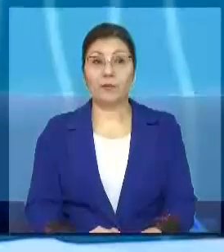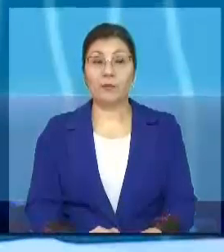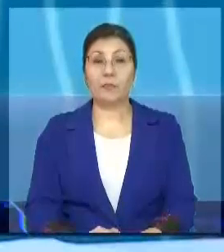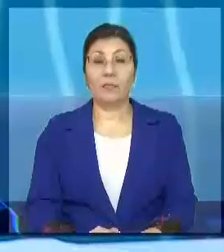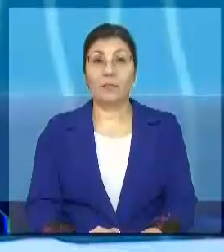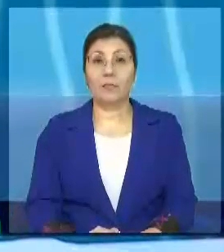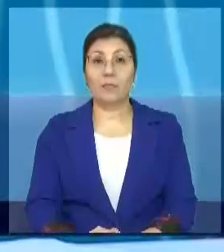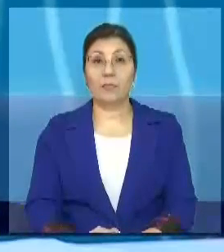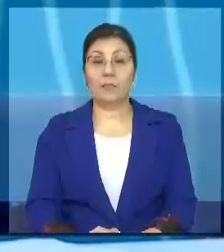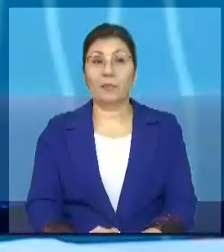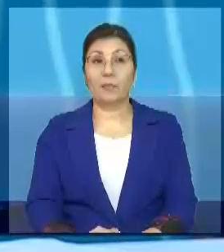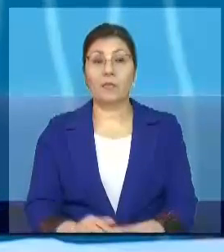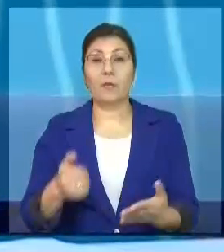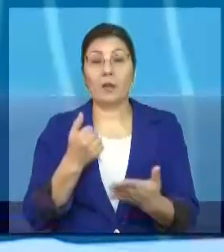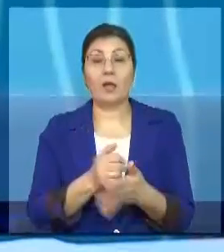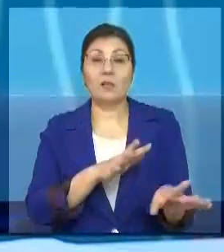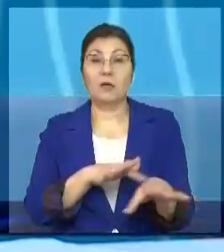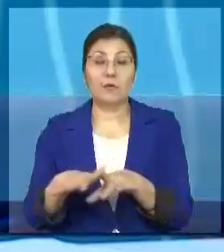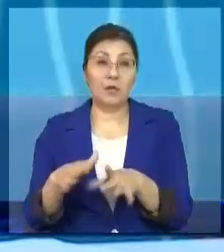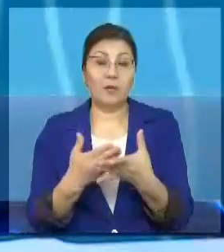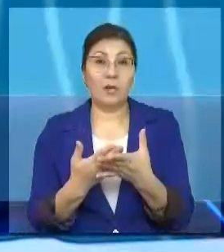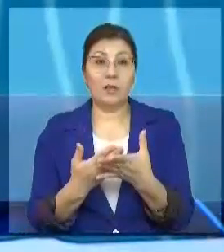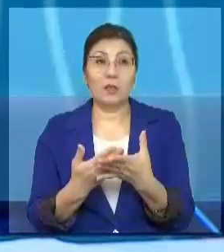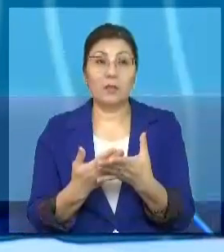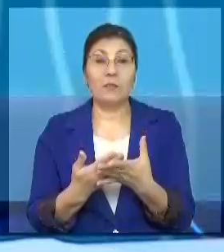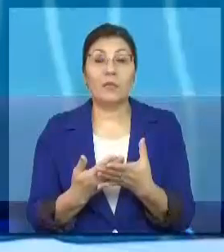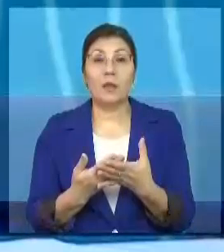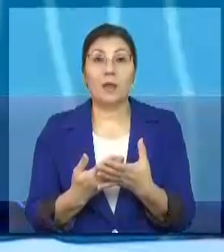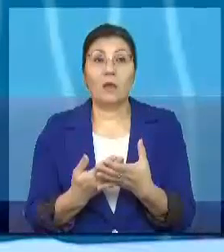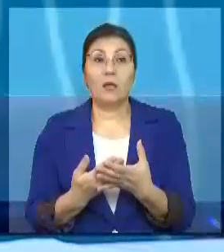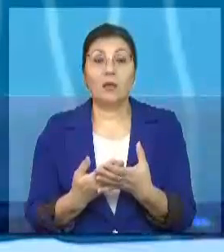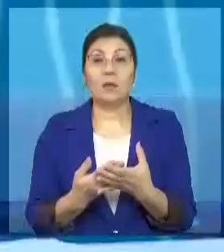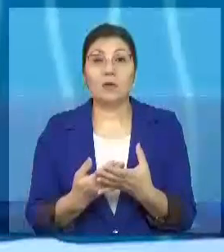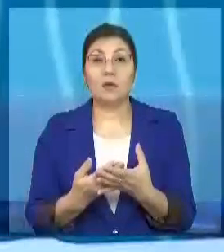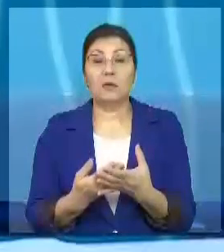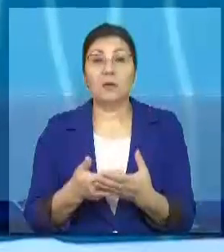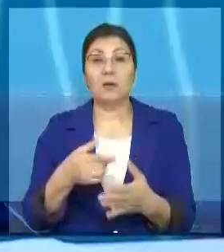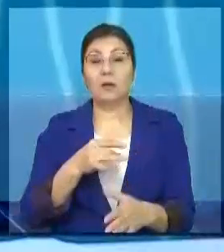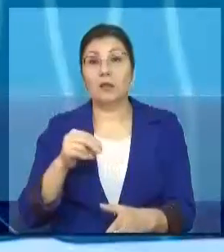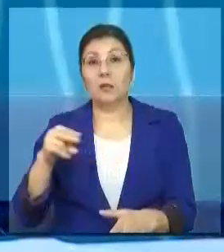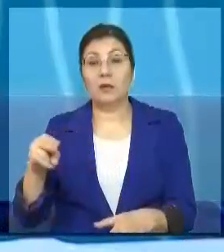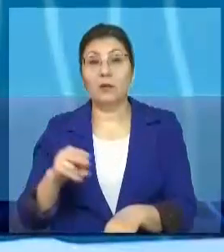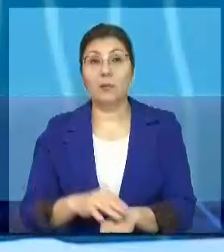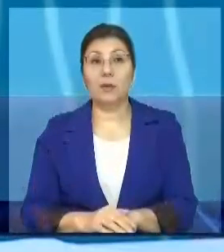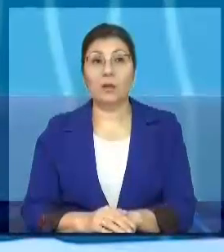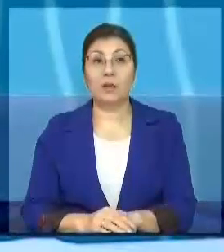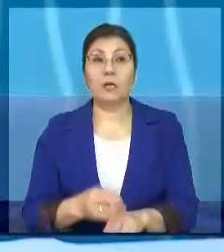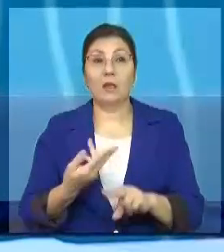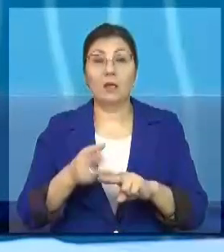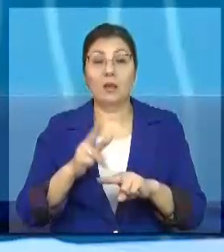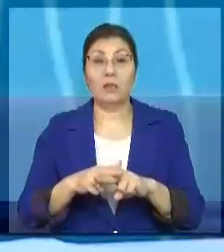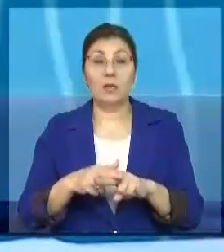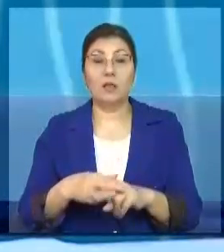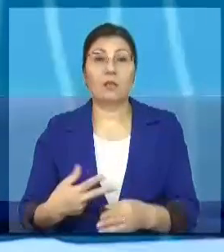Основные меры профилактики гриппа и других вакцин управления инфекционным заболеванием, естественно,